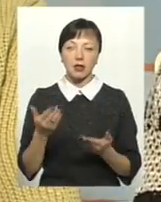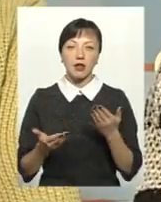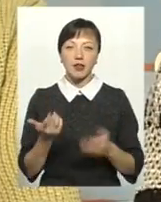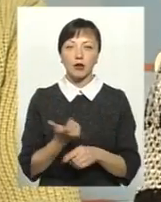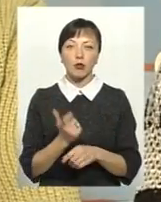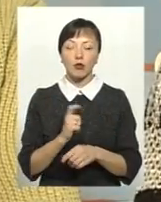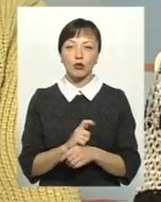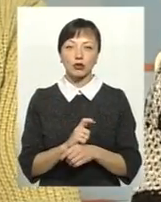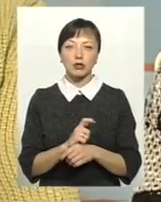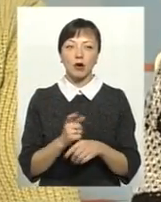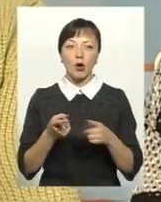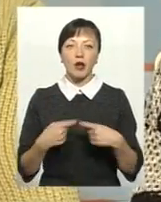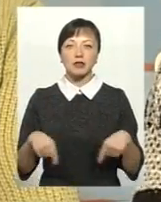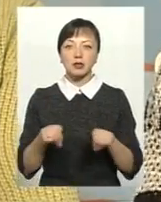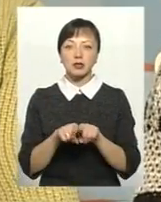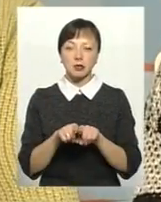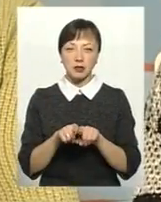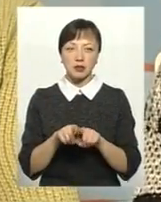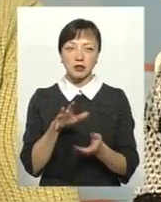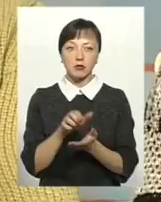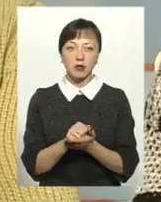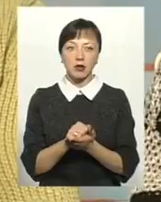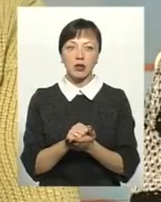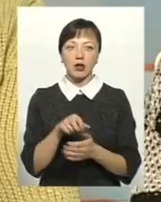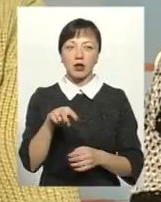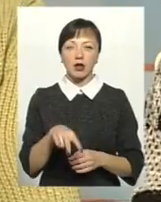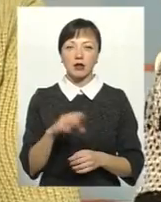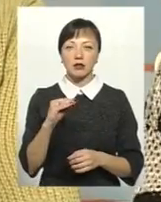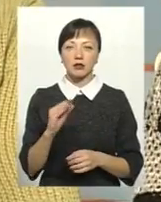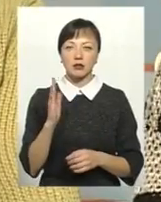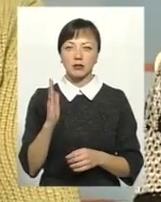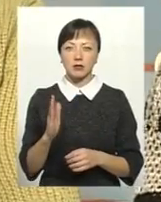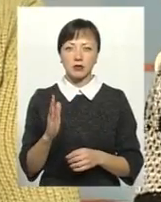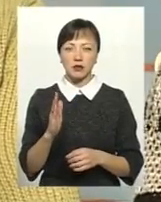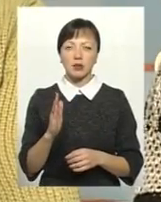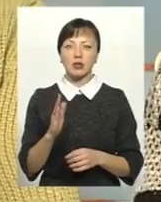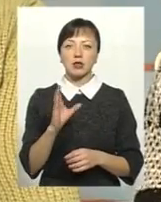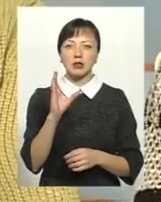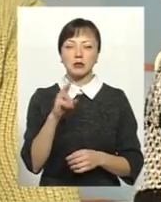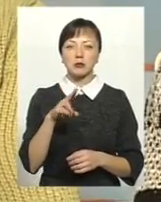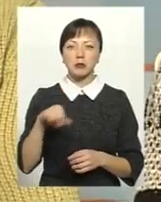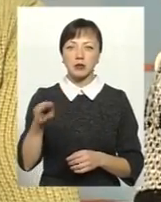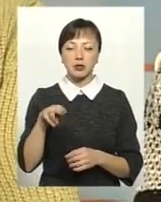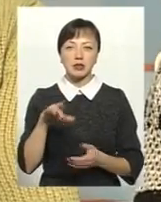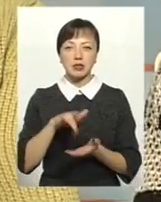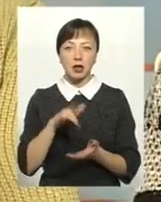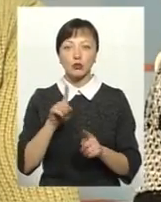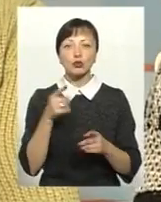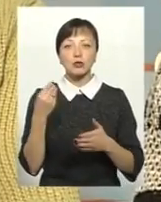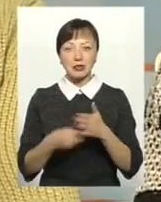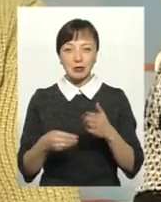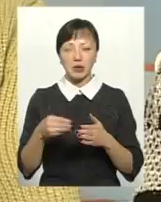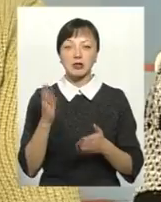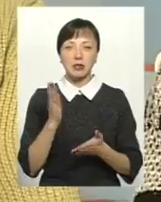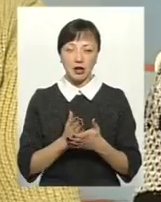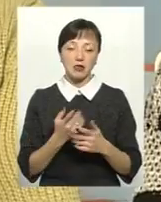больше организация, это, наверное, больше занимается ЛЖВ, спеццентр, вот. Но то, что дискриминация есть,